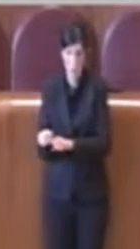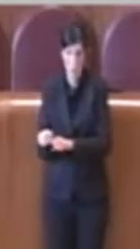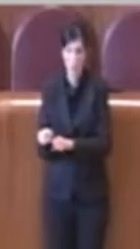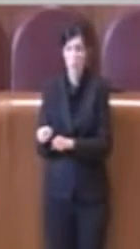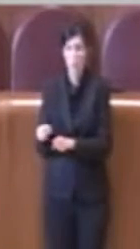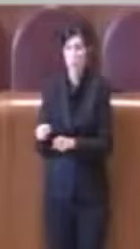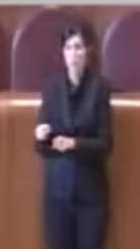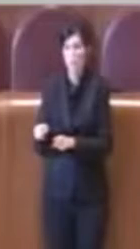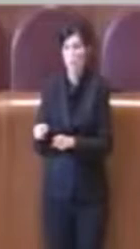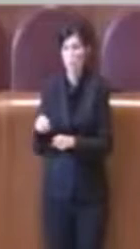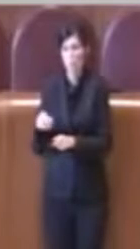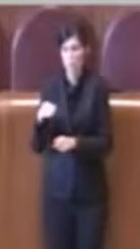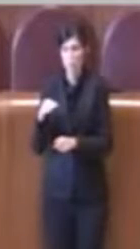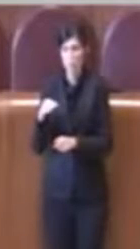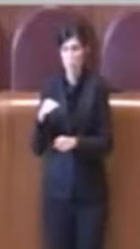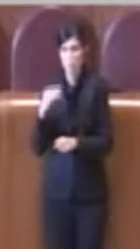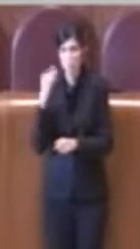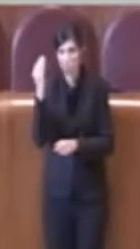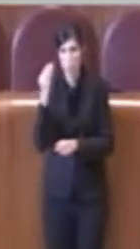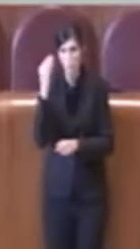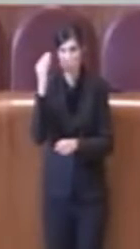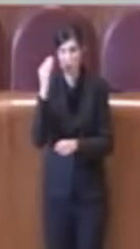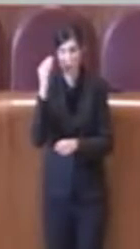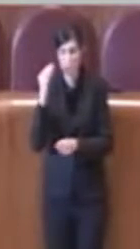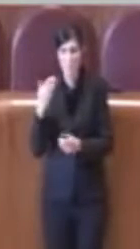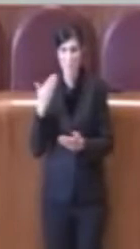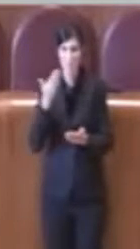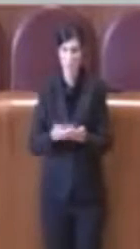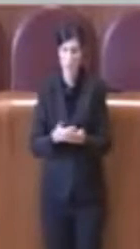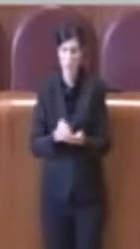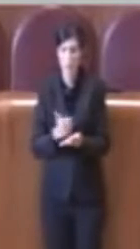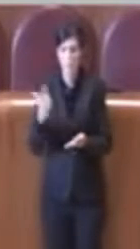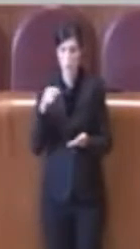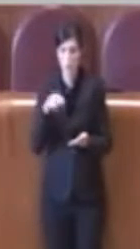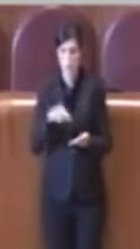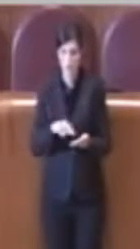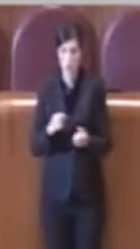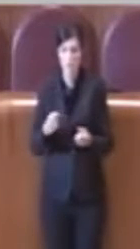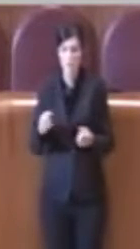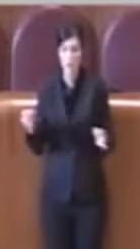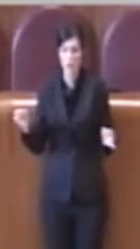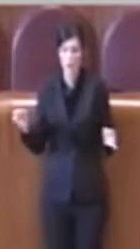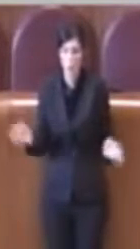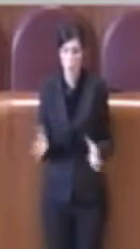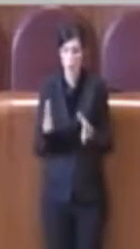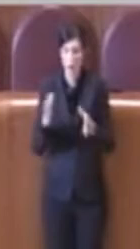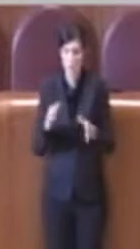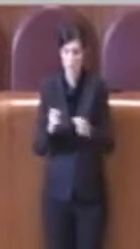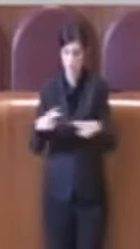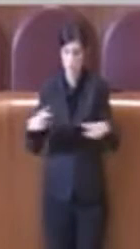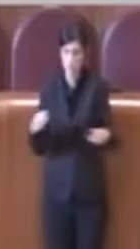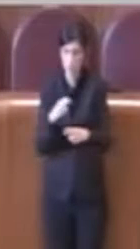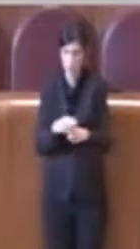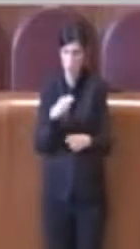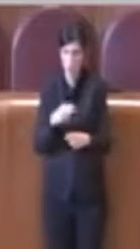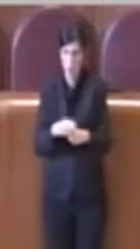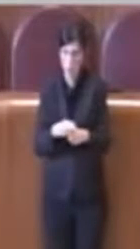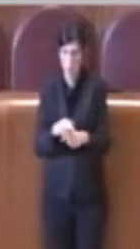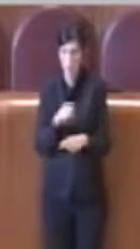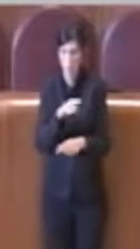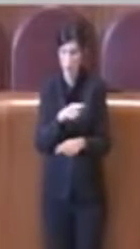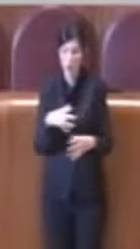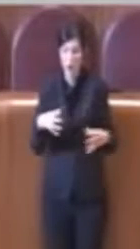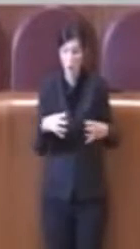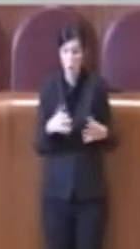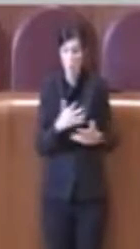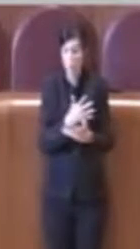il convincimento che questa è una delibera importante e un'opportunità per la città, con cui questa